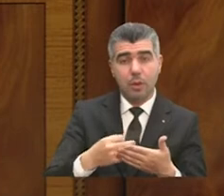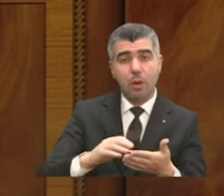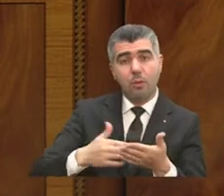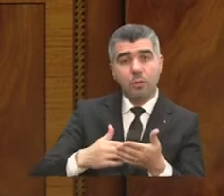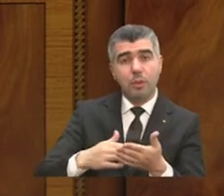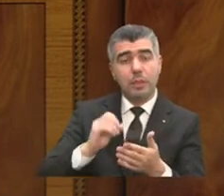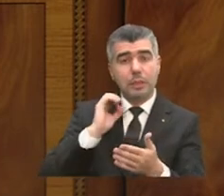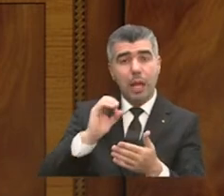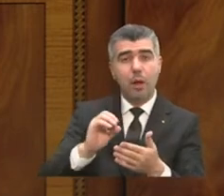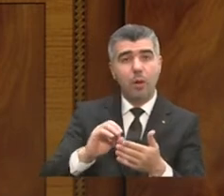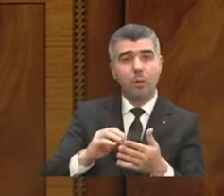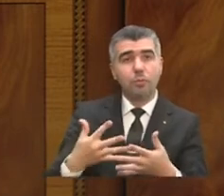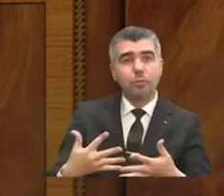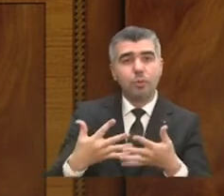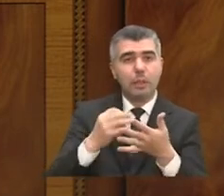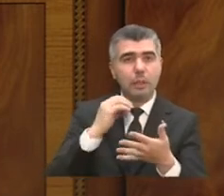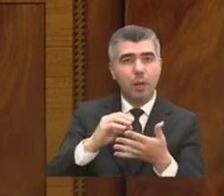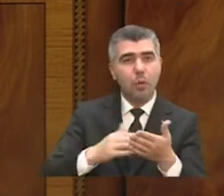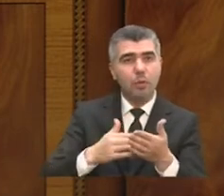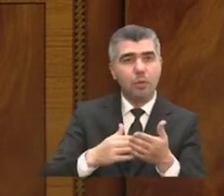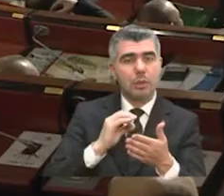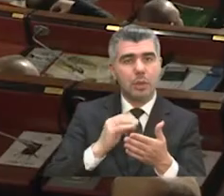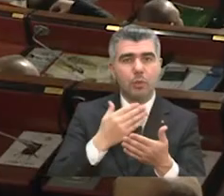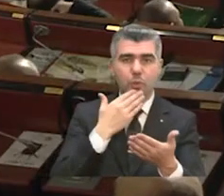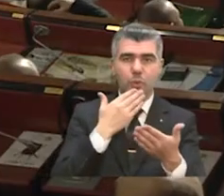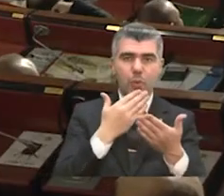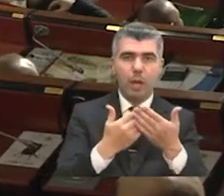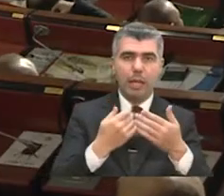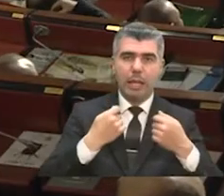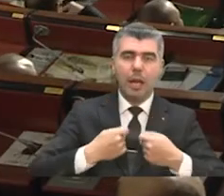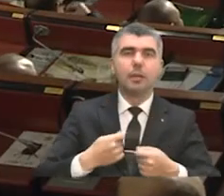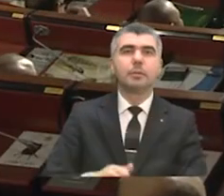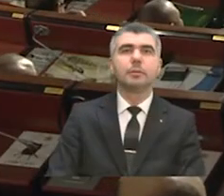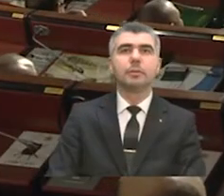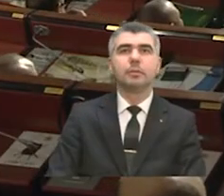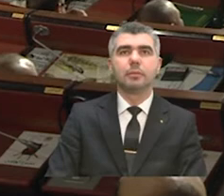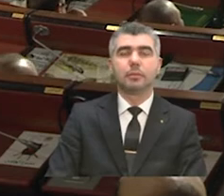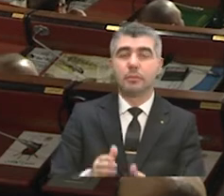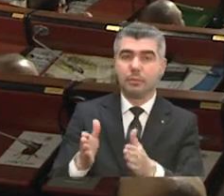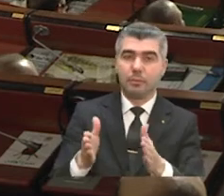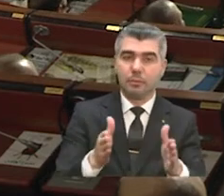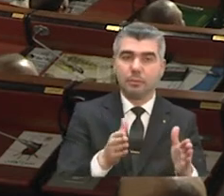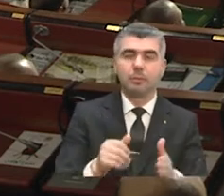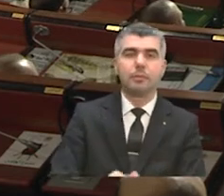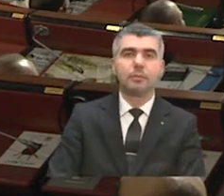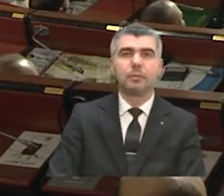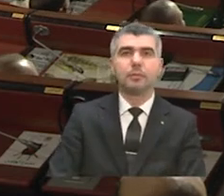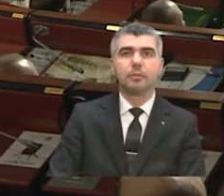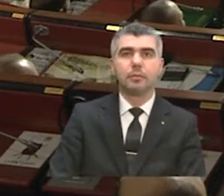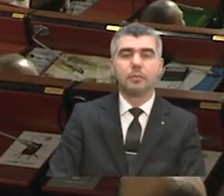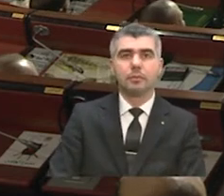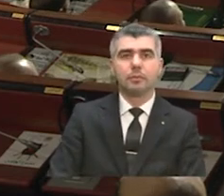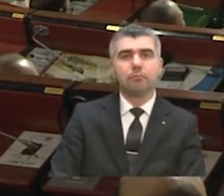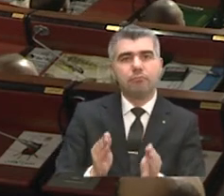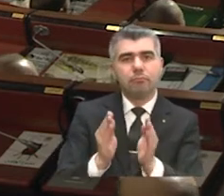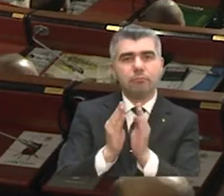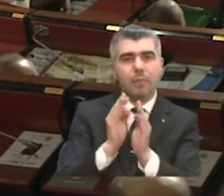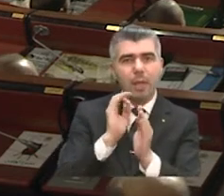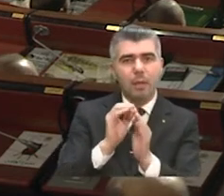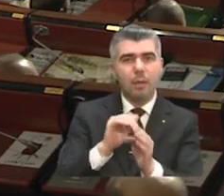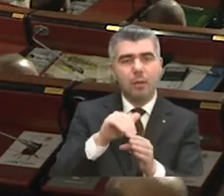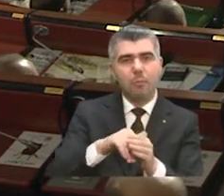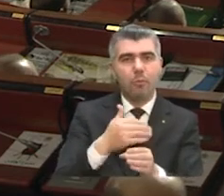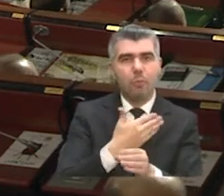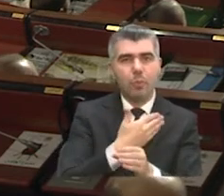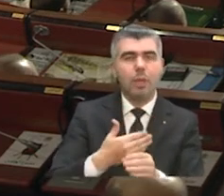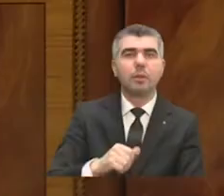de ceux qui ont voté cette résolution, d'autant plus que certains étaient jusqu'à hier encore des amis. Donc,